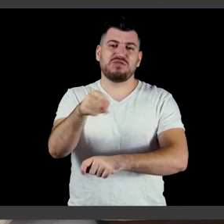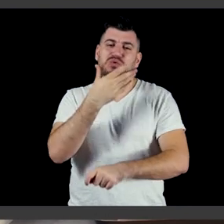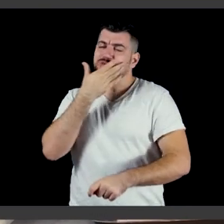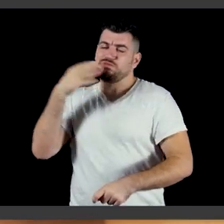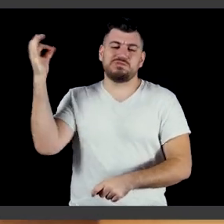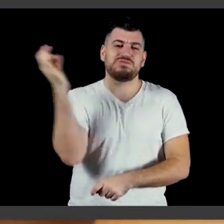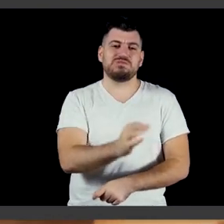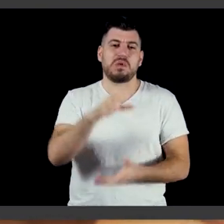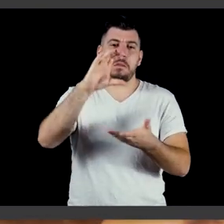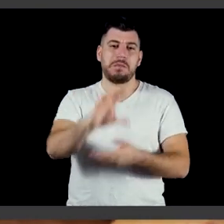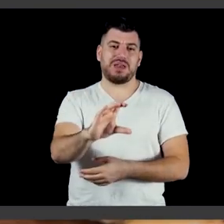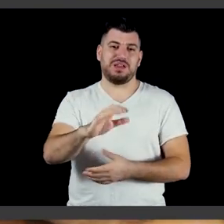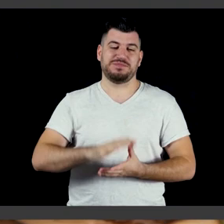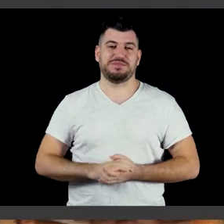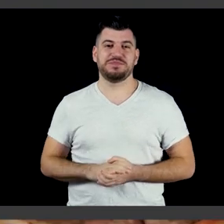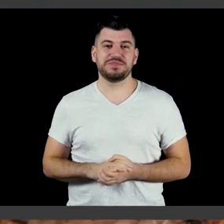υπέροχο μπέργκερ.